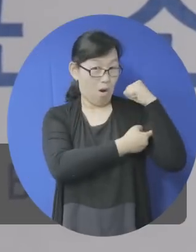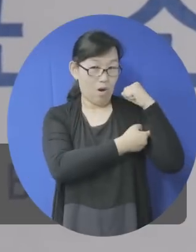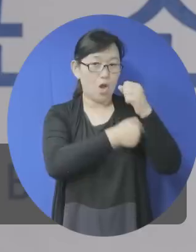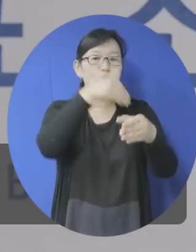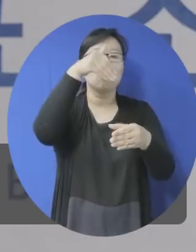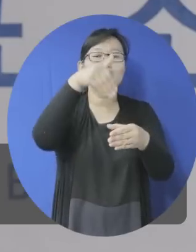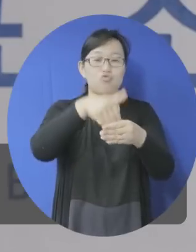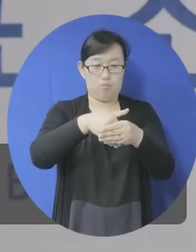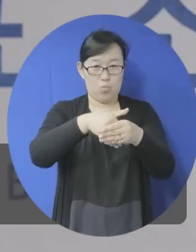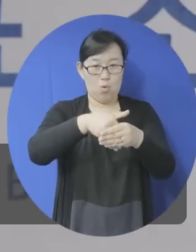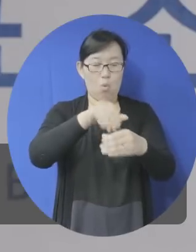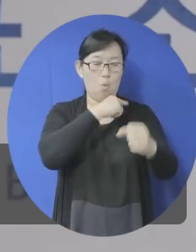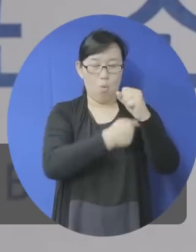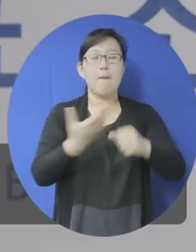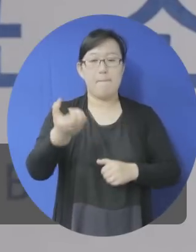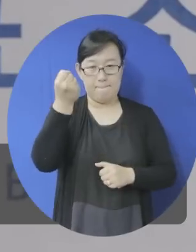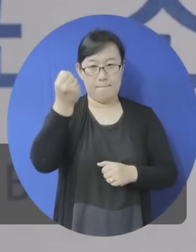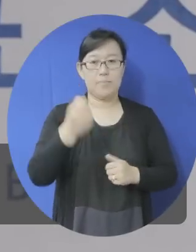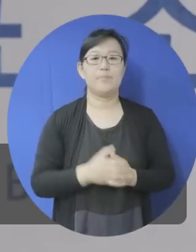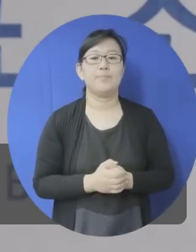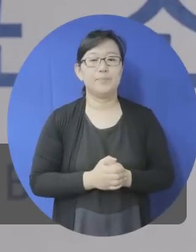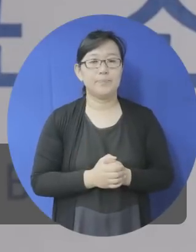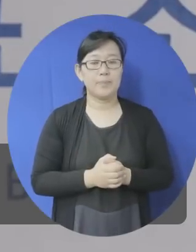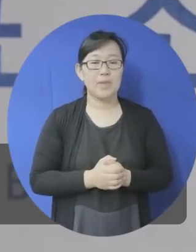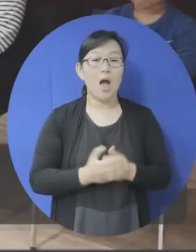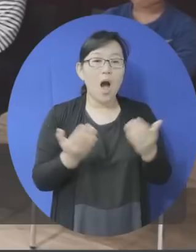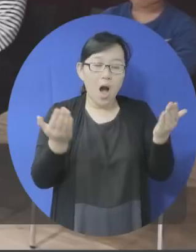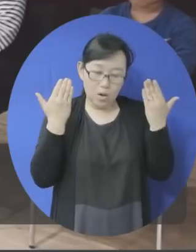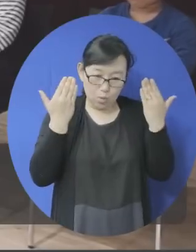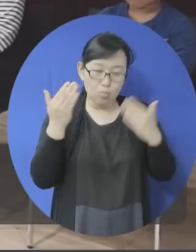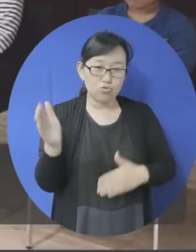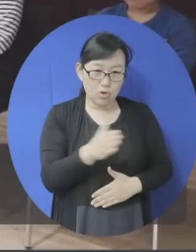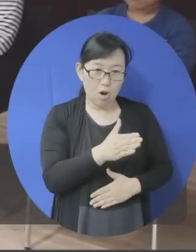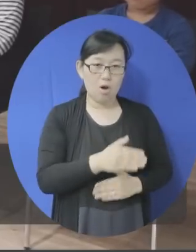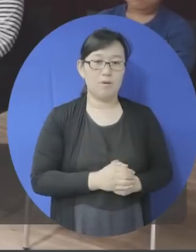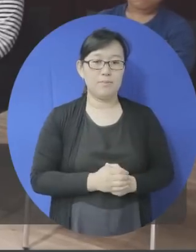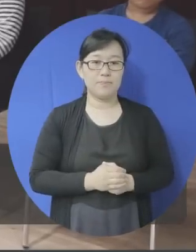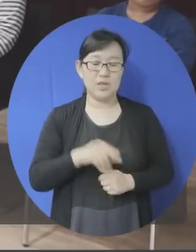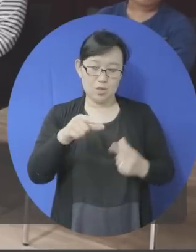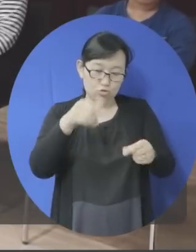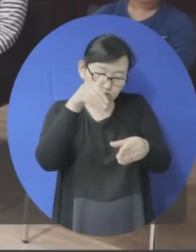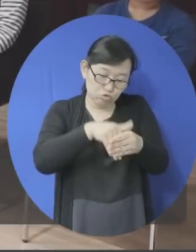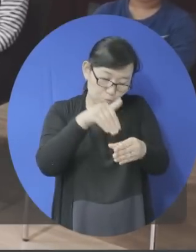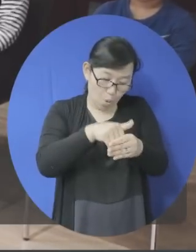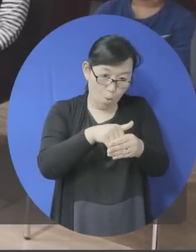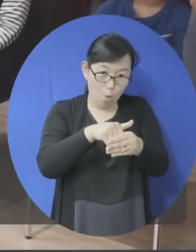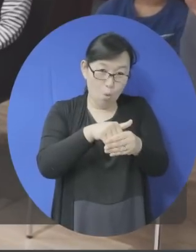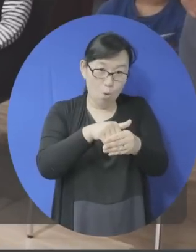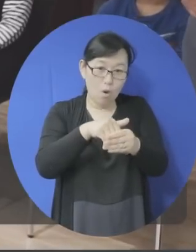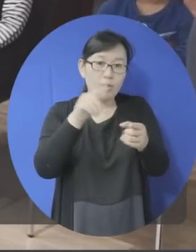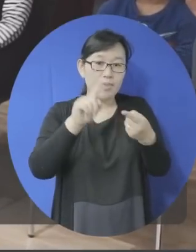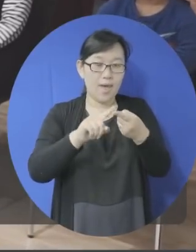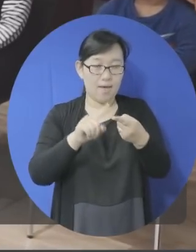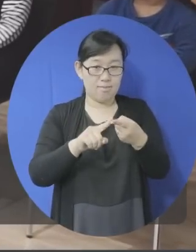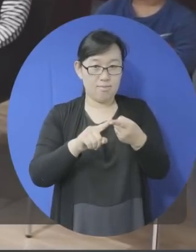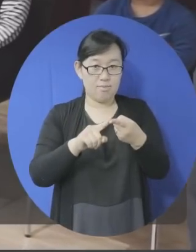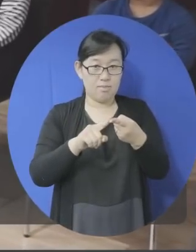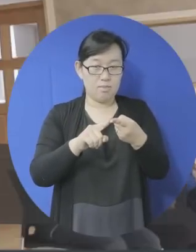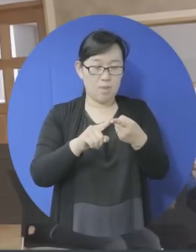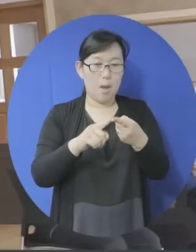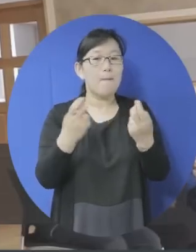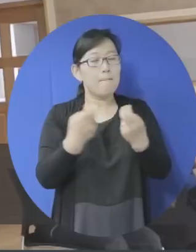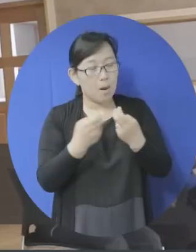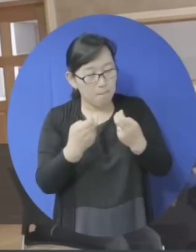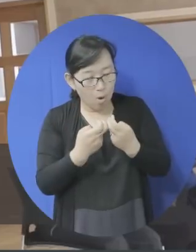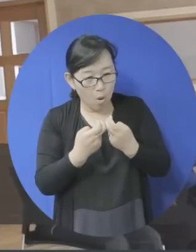권리인 투표권을 행사하게 됩니다. 학교에서 이런 투표하는 데